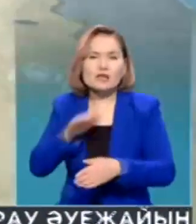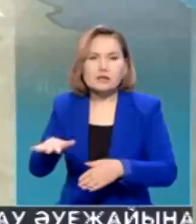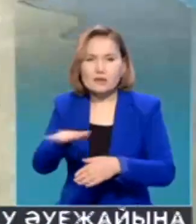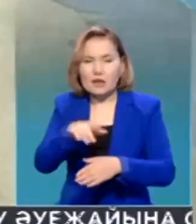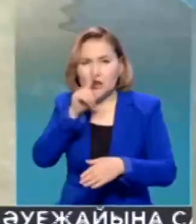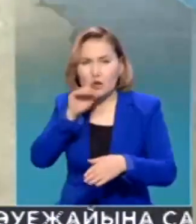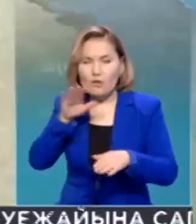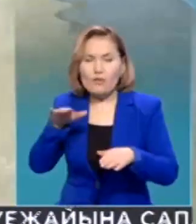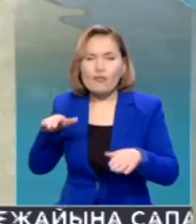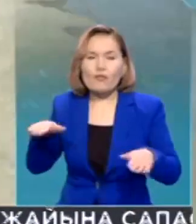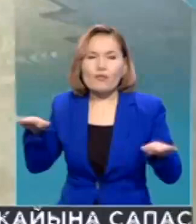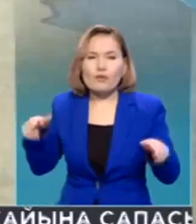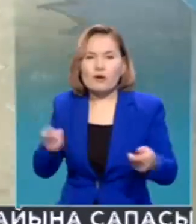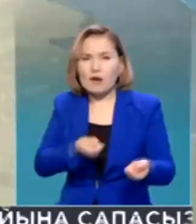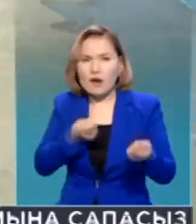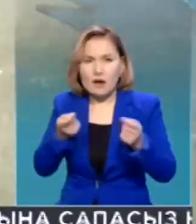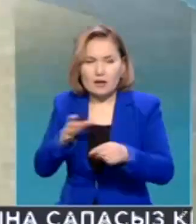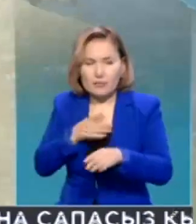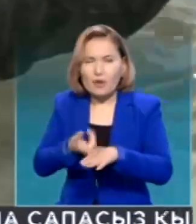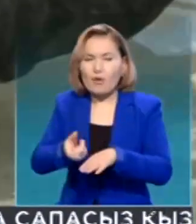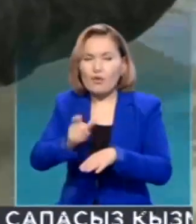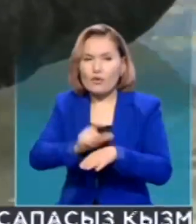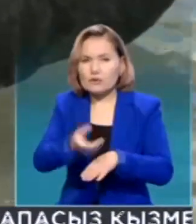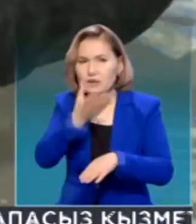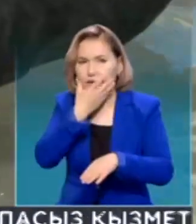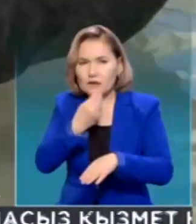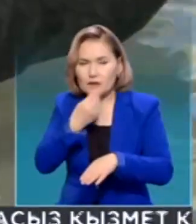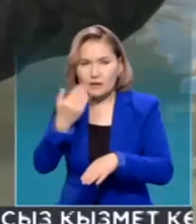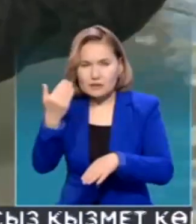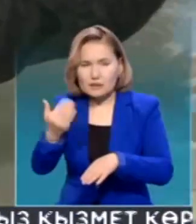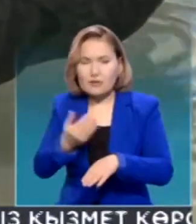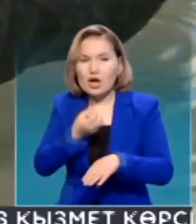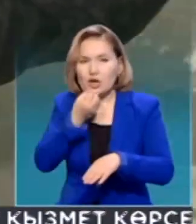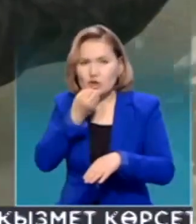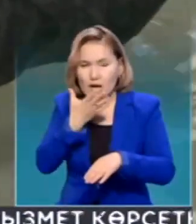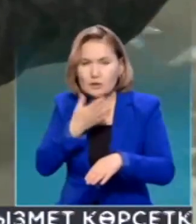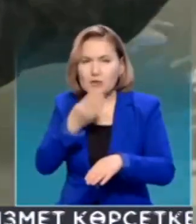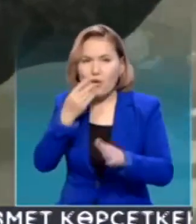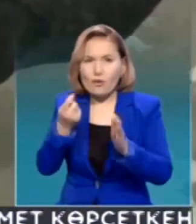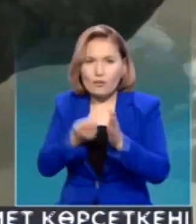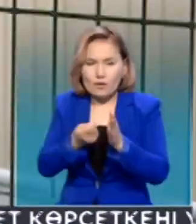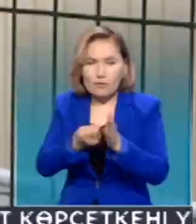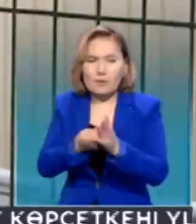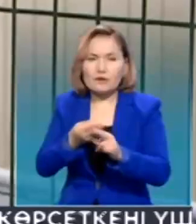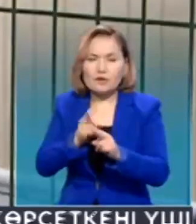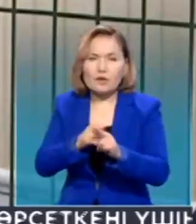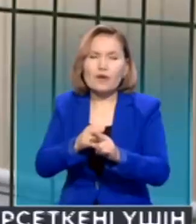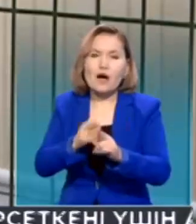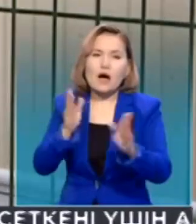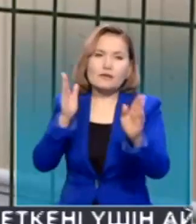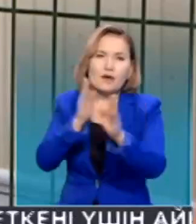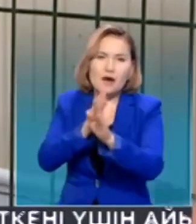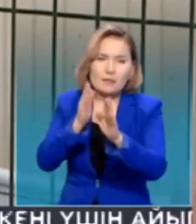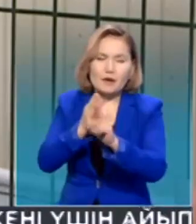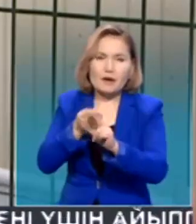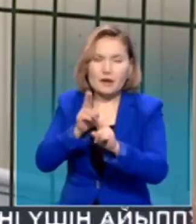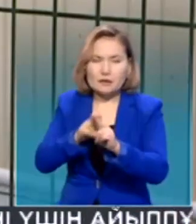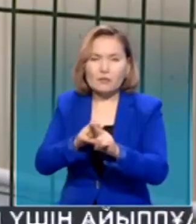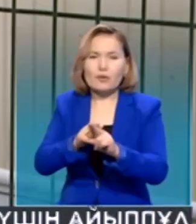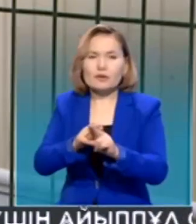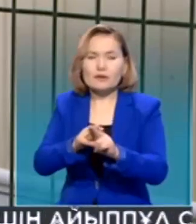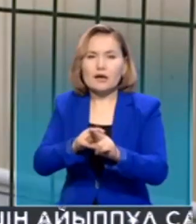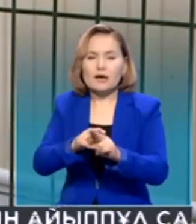Қазір бұлардың жағдайлары өте жақсы. Енді бұлар табиғатта көбінесе ұшып кететін басқа құлар сияқты бұлар